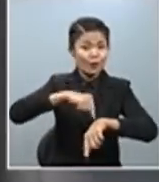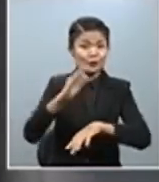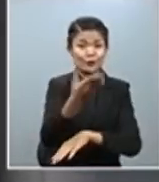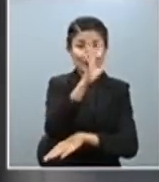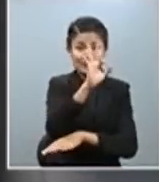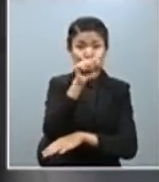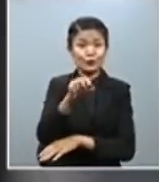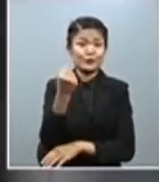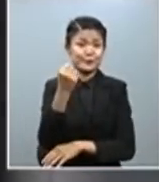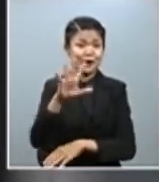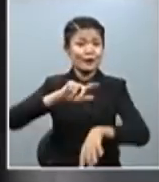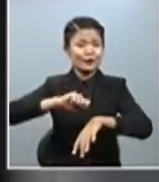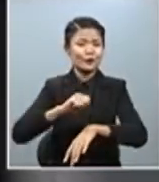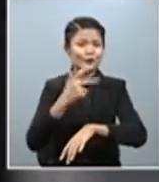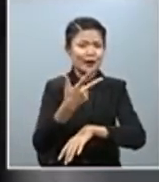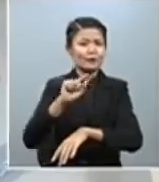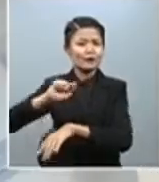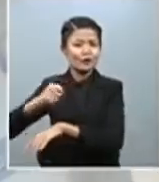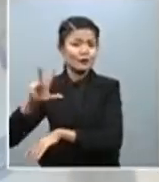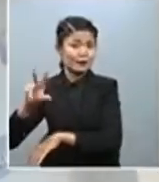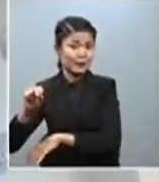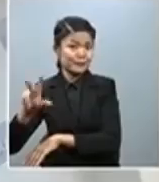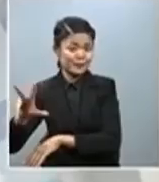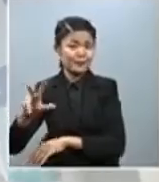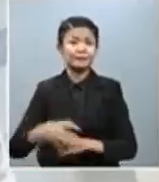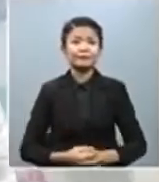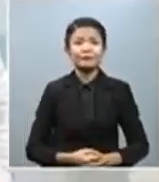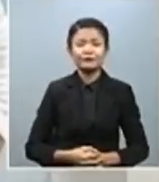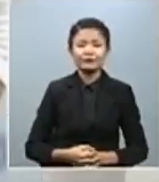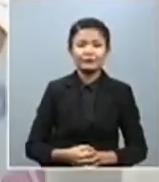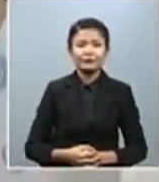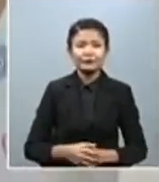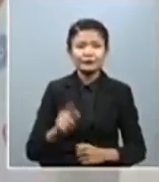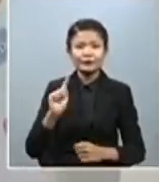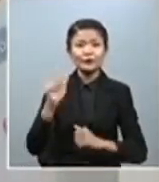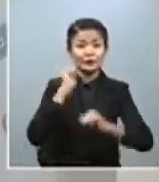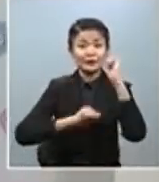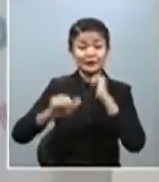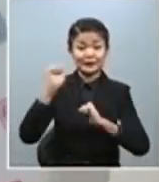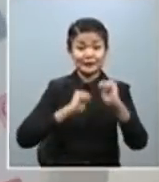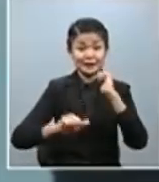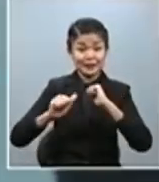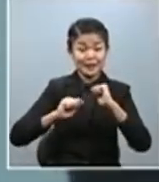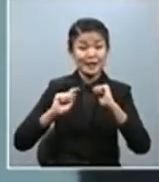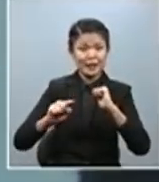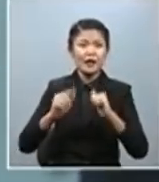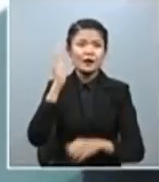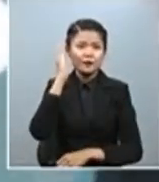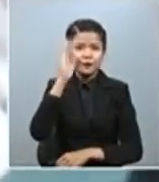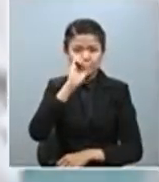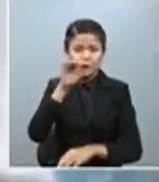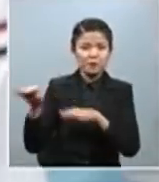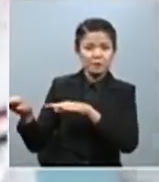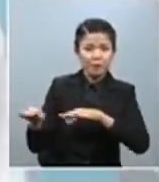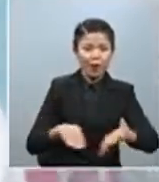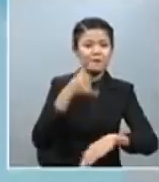นทางช่อง3และช่อง33ส่วนละครลิขิตรักข้ามดวงดาวในบทสกายน้องชายของนางเอกหนุ่มก๊อตก็บอกว่าเตรียมจะเข้าก